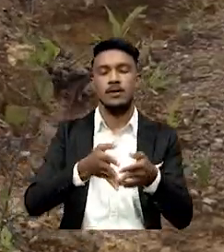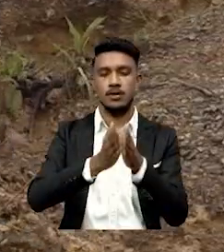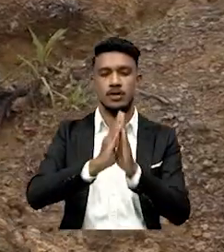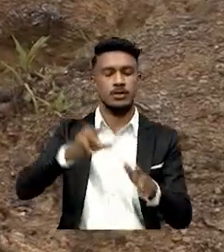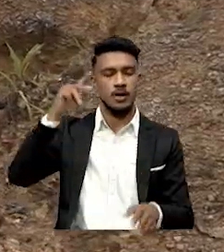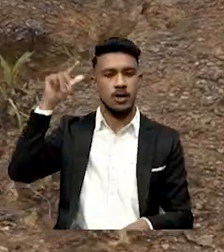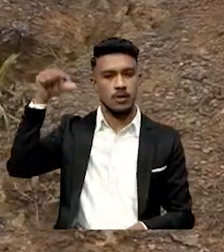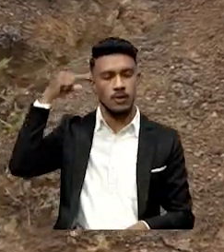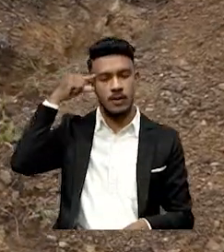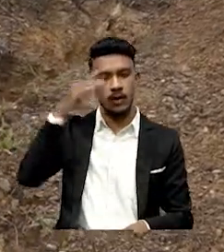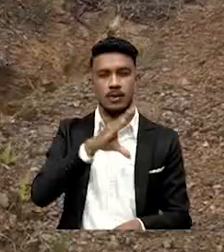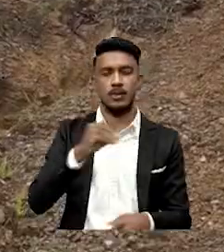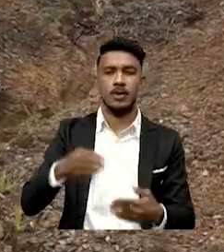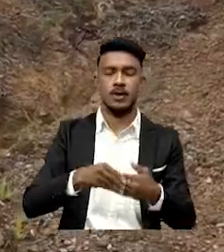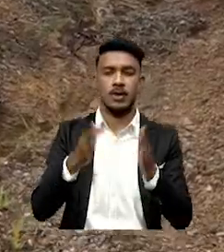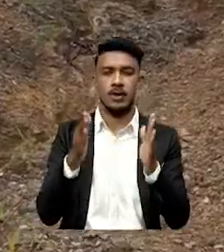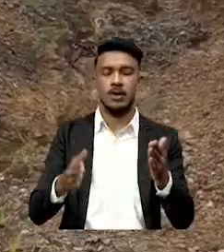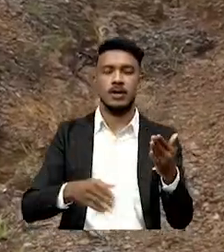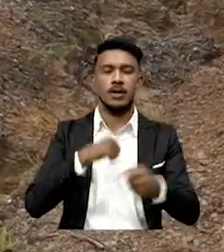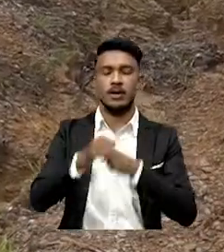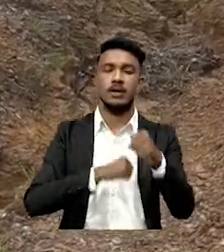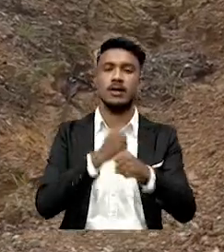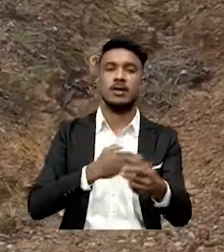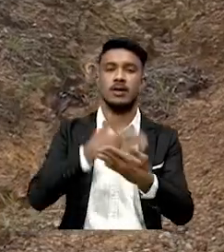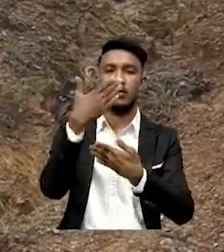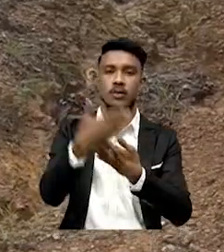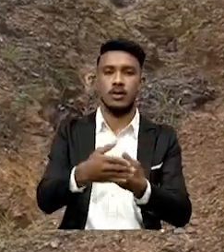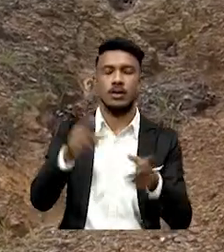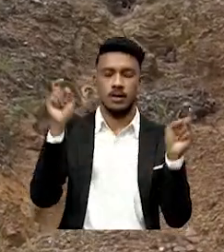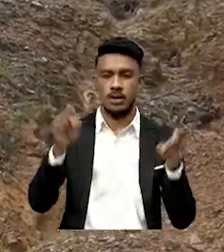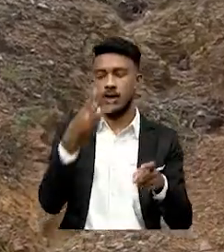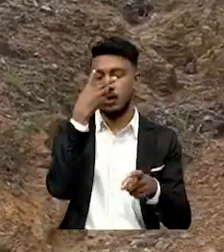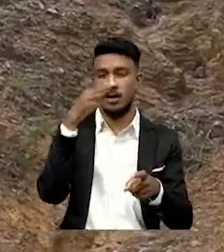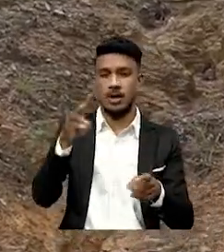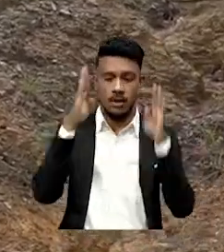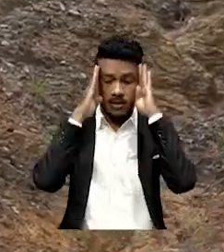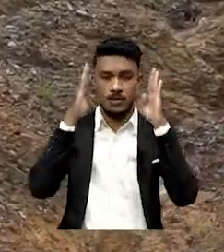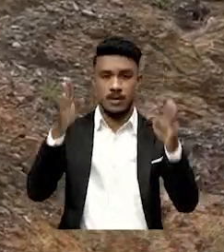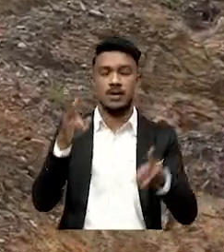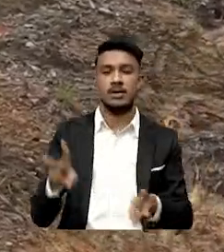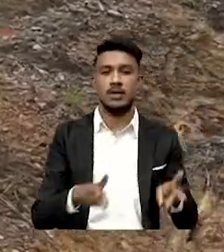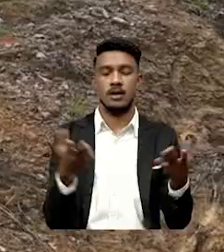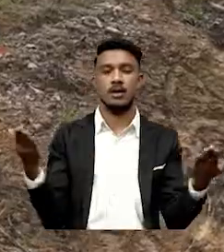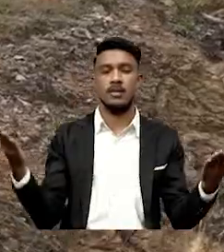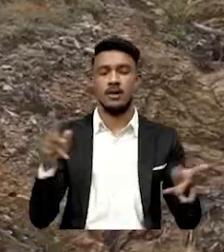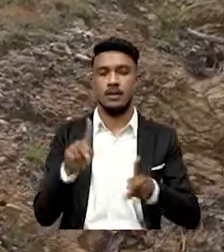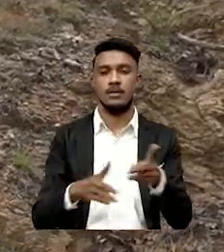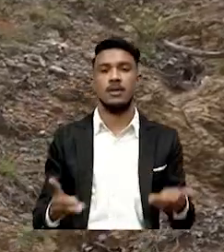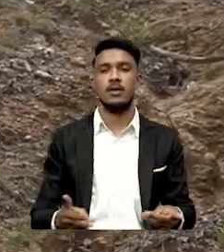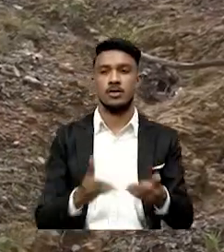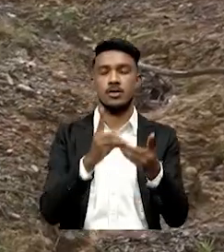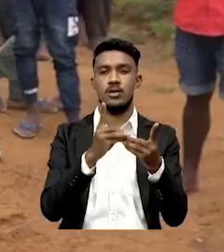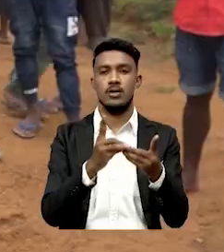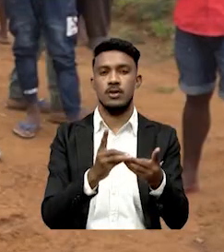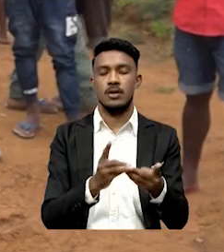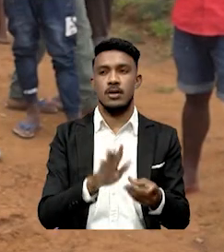nebe atu ukun e atina oin, tem que tau matam ba problema estrada nebe povo hasoro. Haulori desa kulati toma,